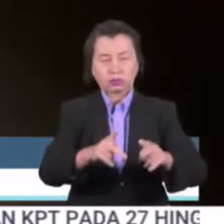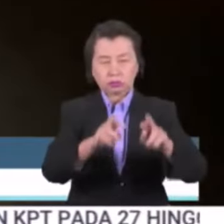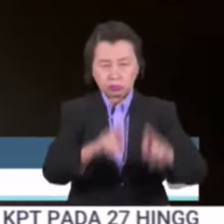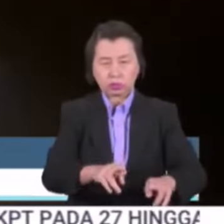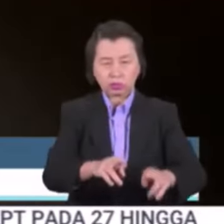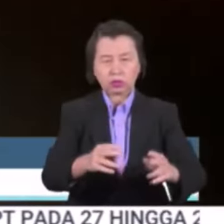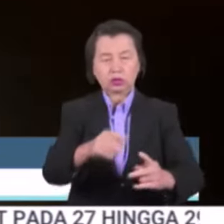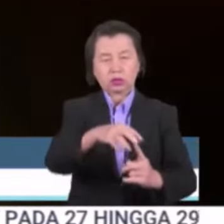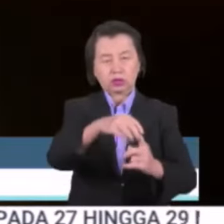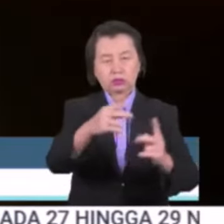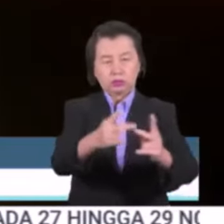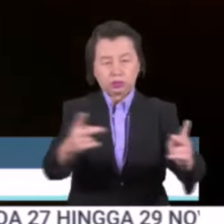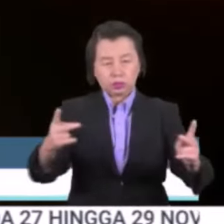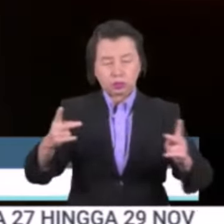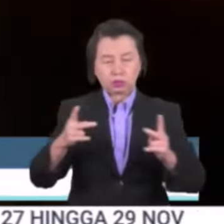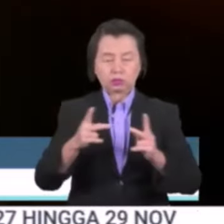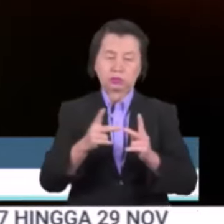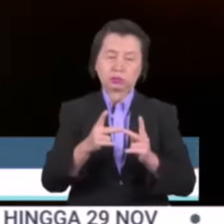khususnya di kawasan